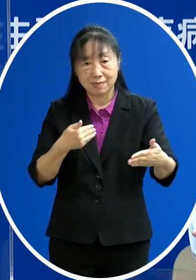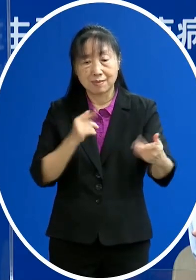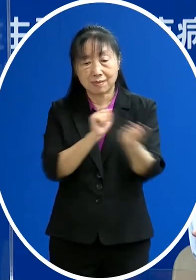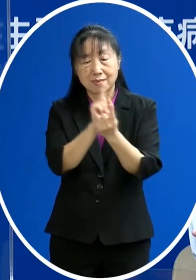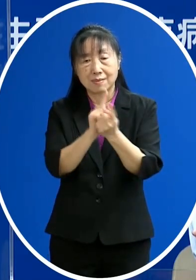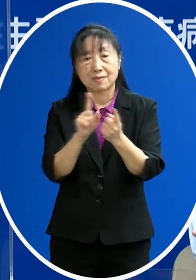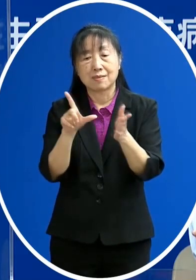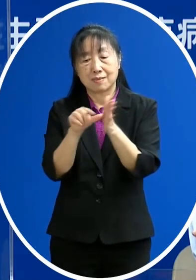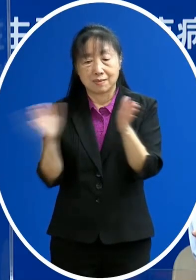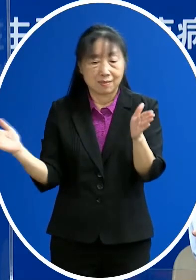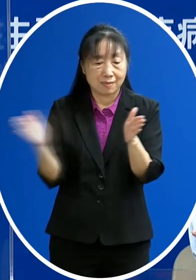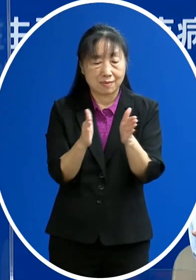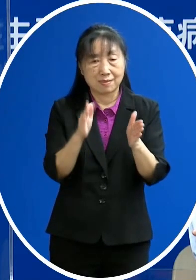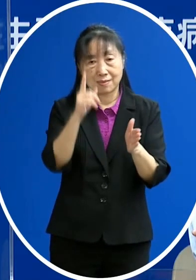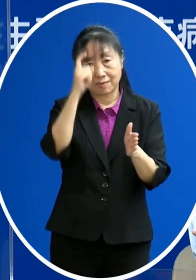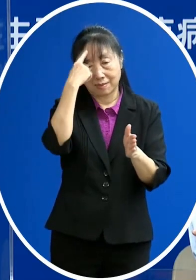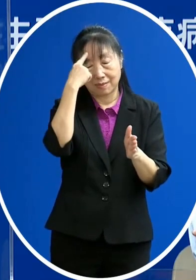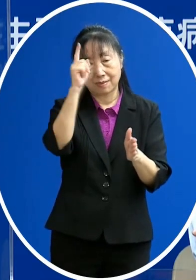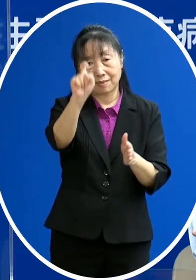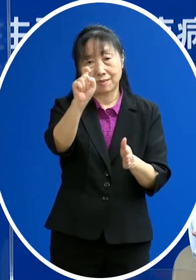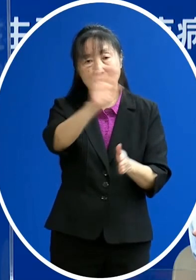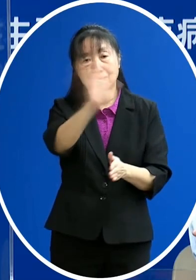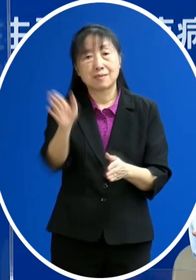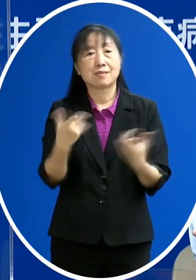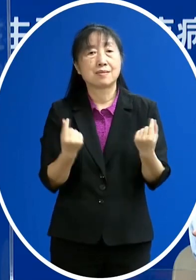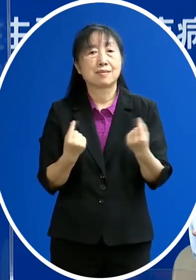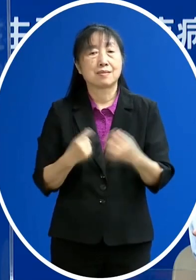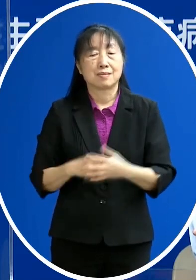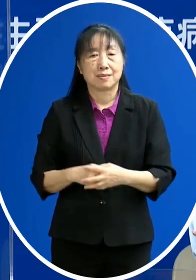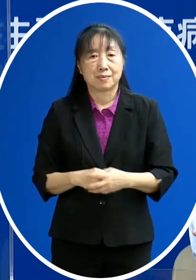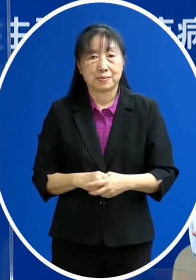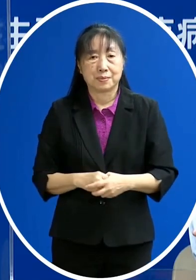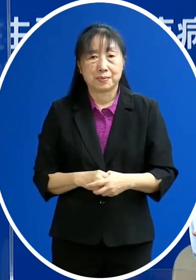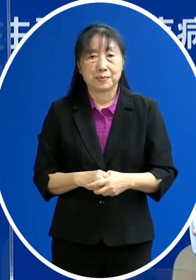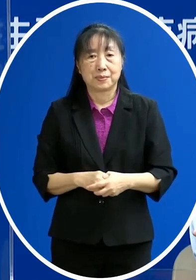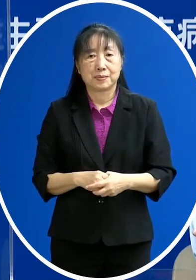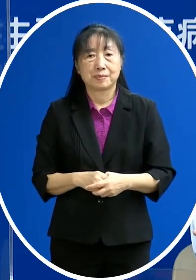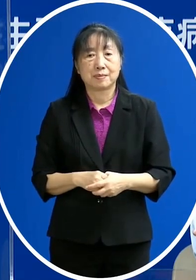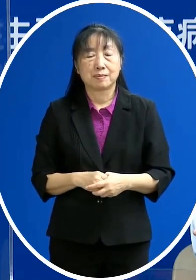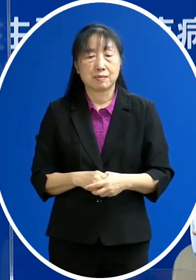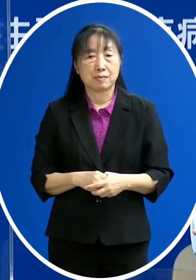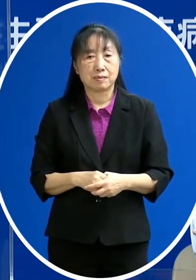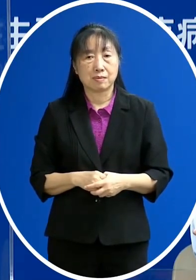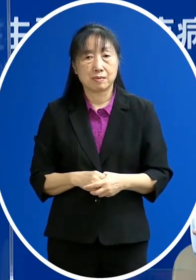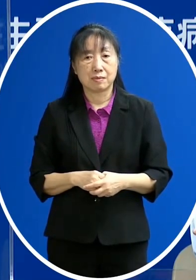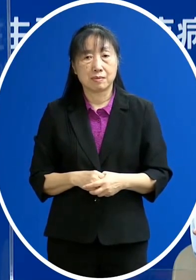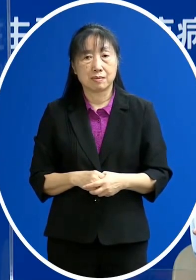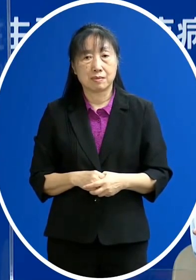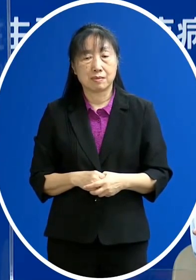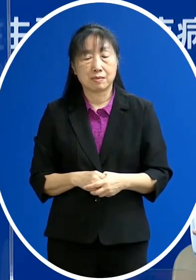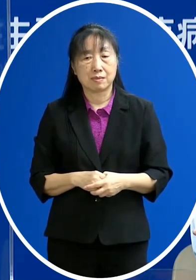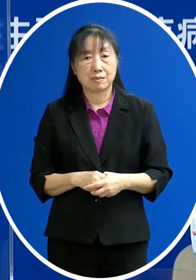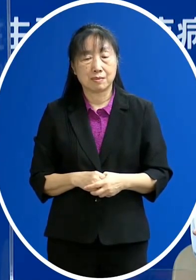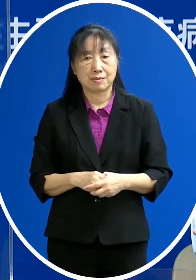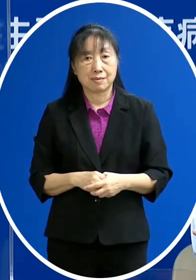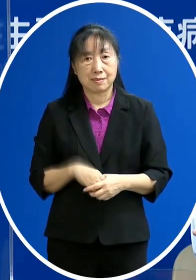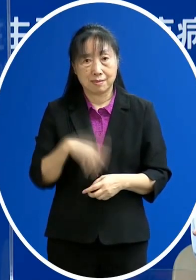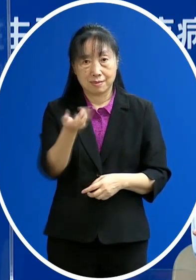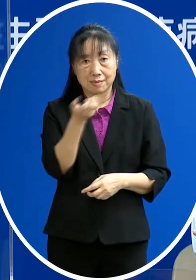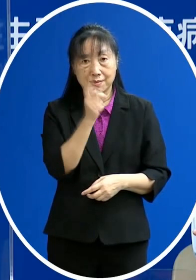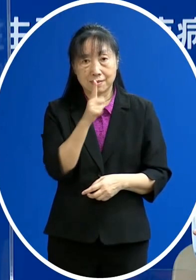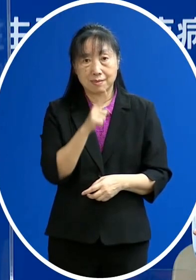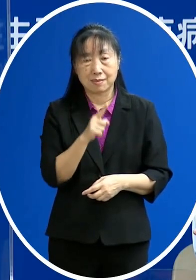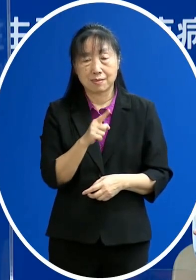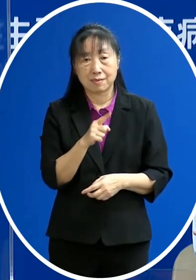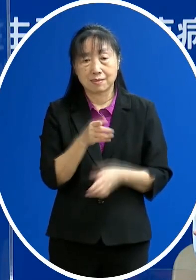就缩短为10天，哦，缩短为10天，哦，那但是刚才在检